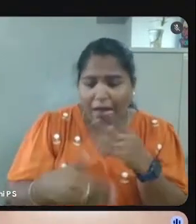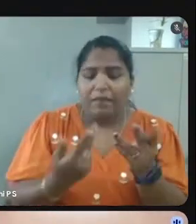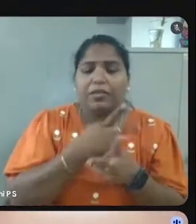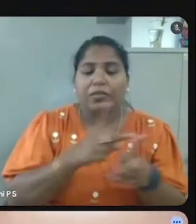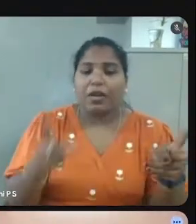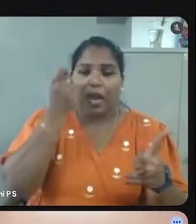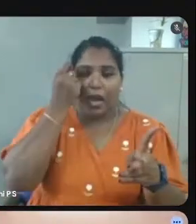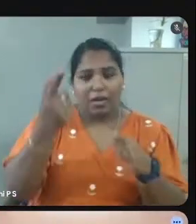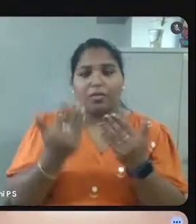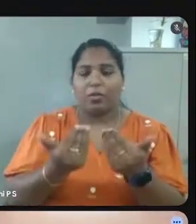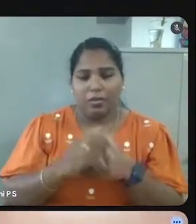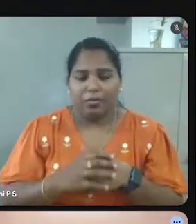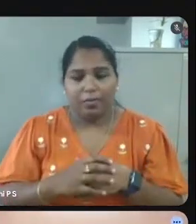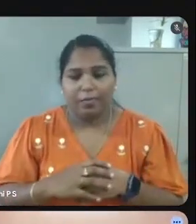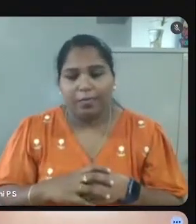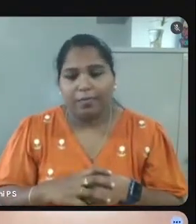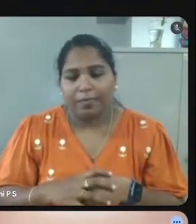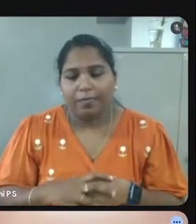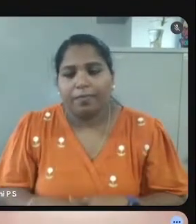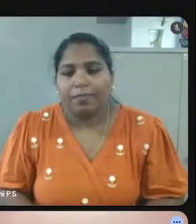മനസ്സിലാക്കി തരേണ്ടതായിരിക്കും.